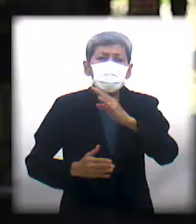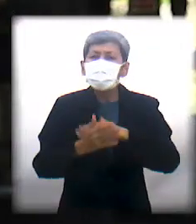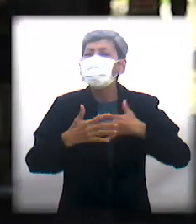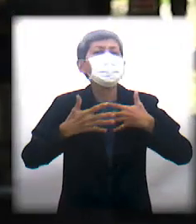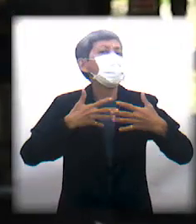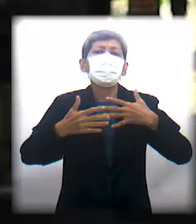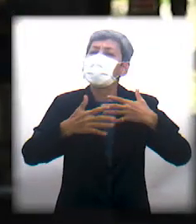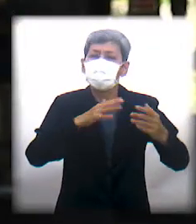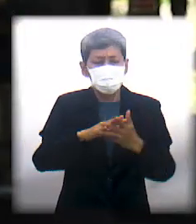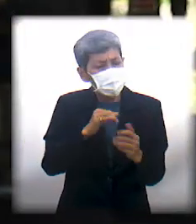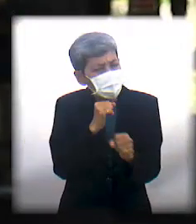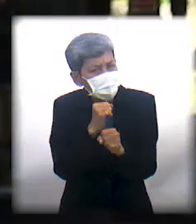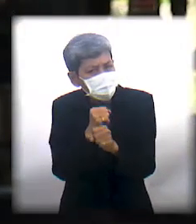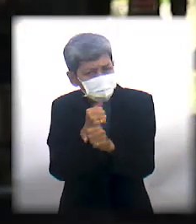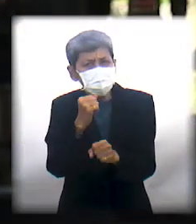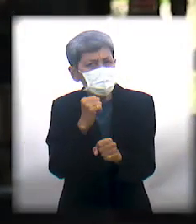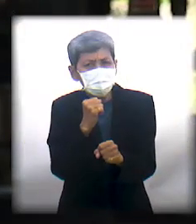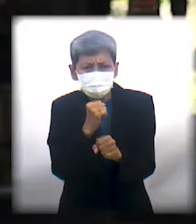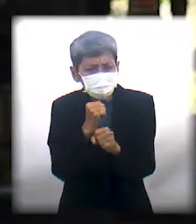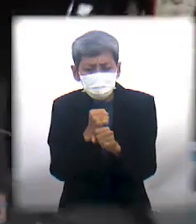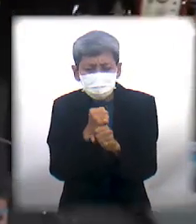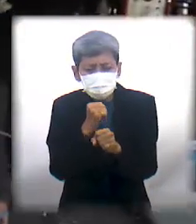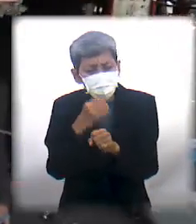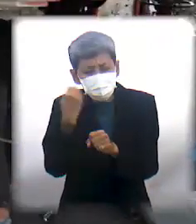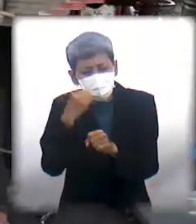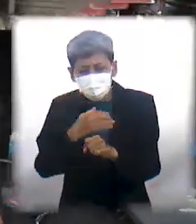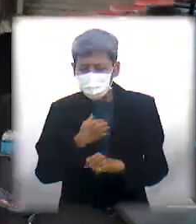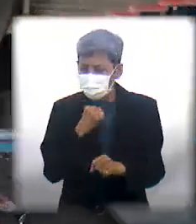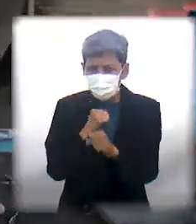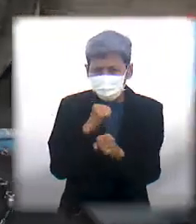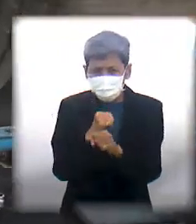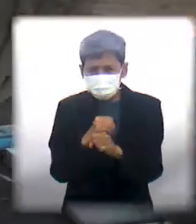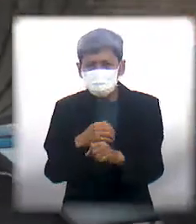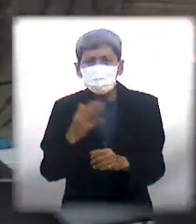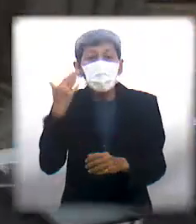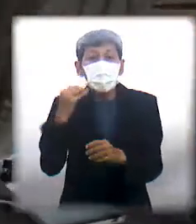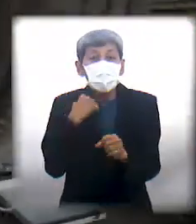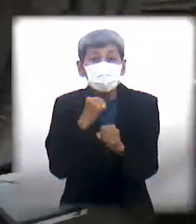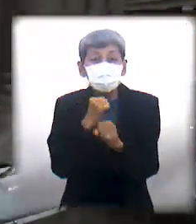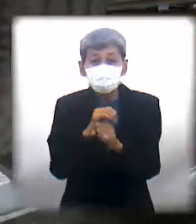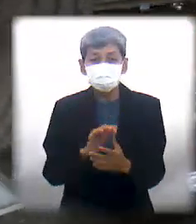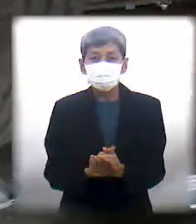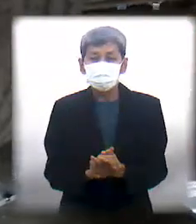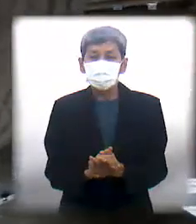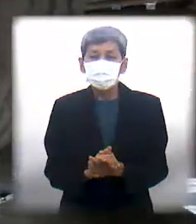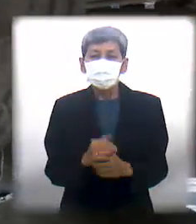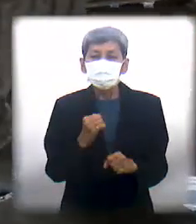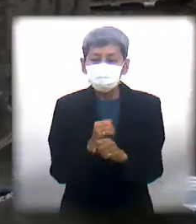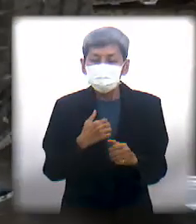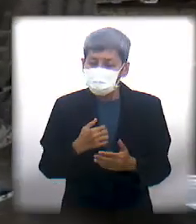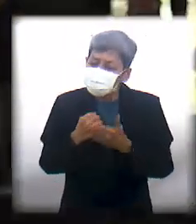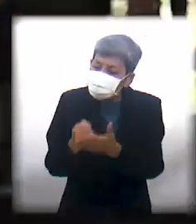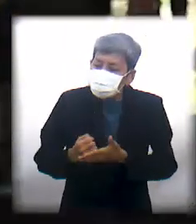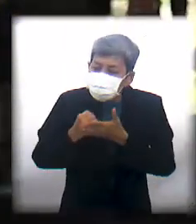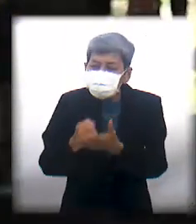ได้เขาทำงานมาตลอดผมทำเขามาตลอดเมื่อก่อนเขาไม่มีลูกน้องตอนนั้นเขาไม่มีลูกน้องผมมาช่วยเข